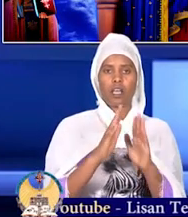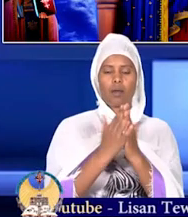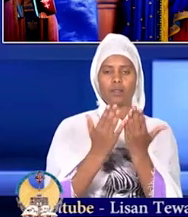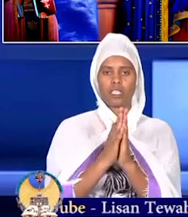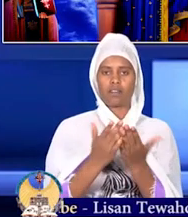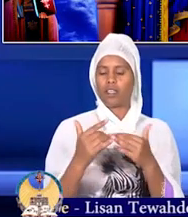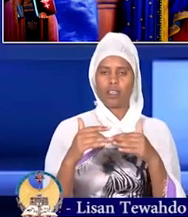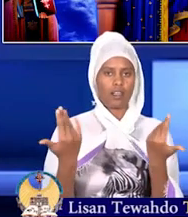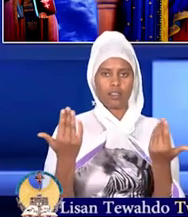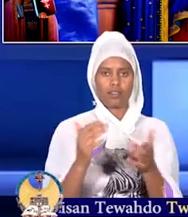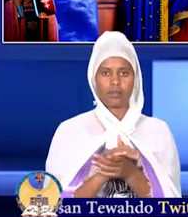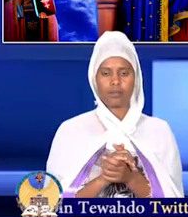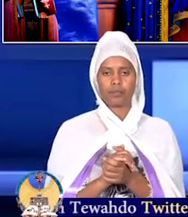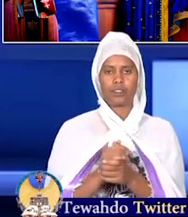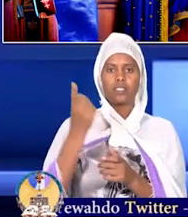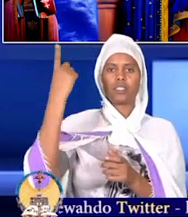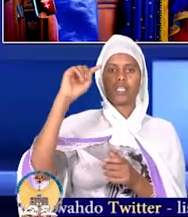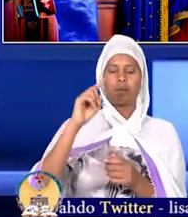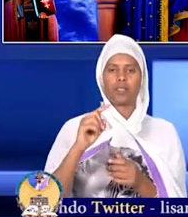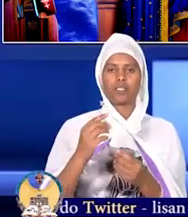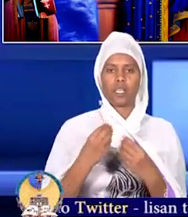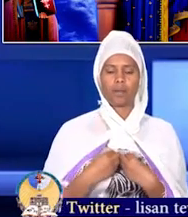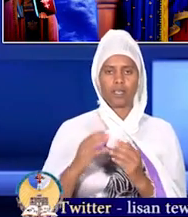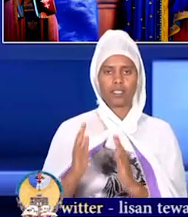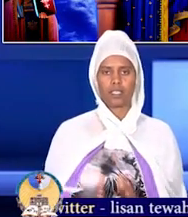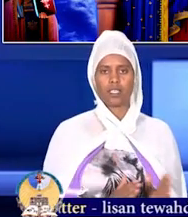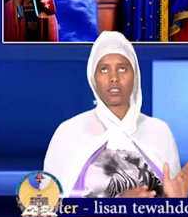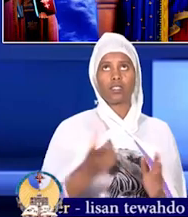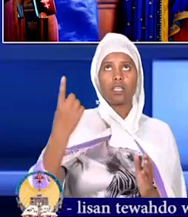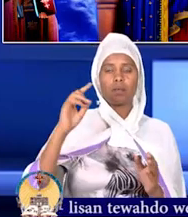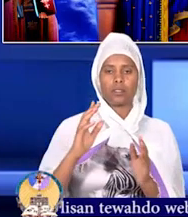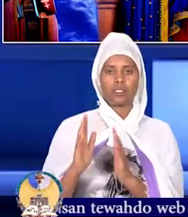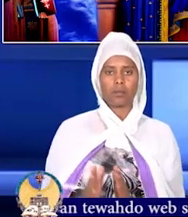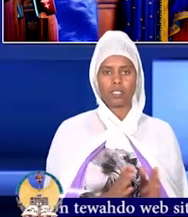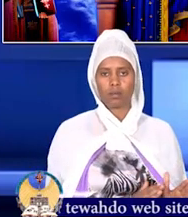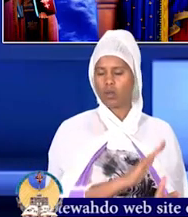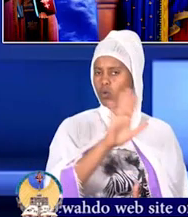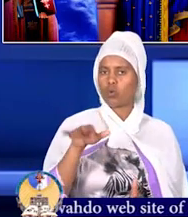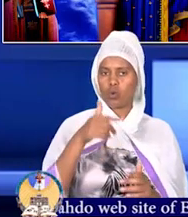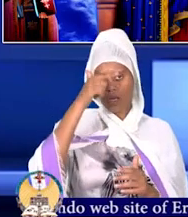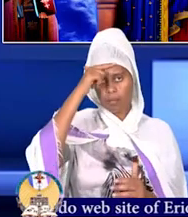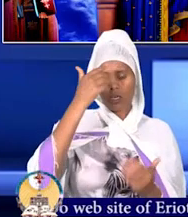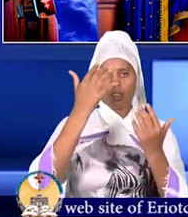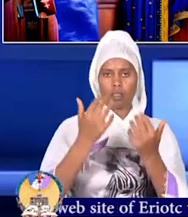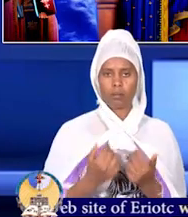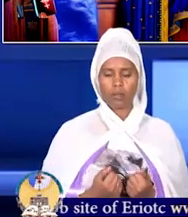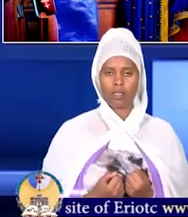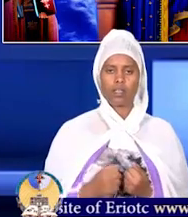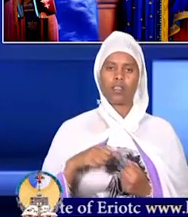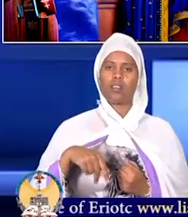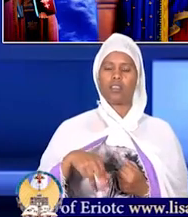نزبل ازي عم صحافتنا يلا زي عبير سرعالنا سرعات زي عبير زمدبلنا خلو